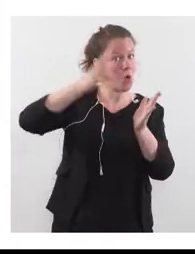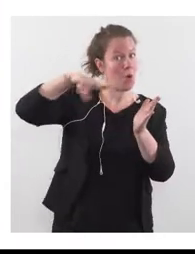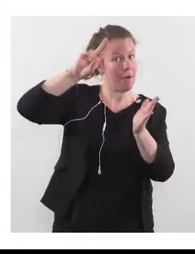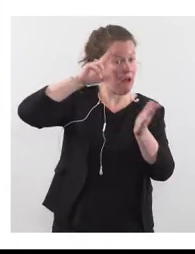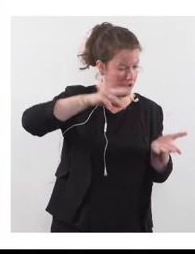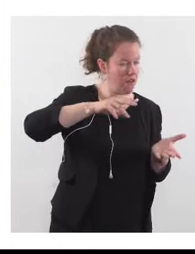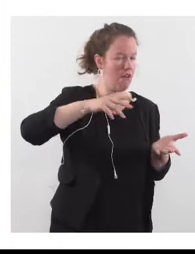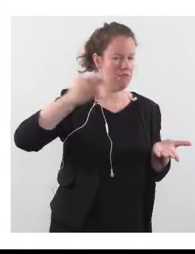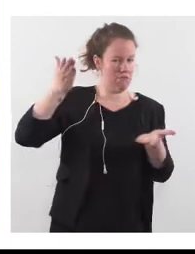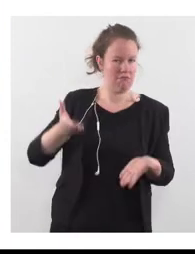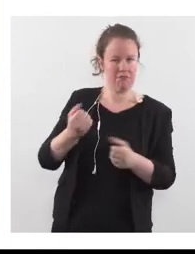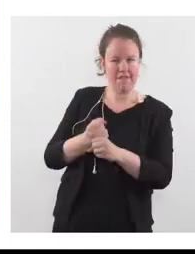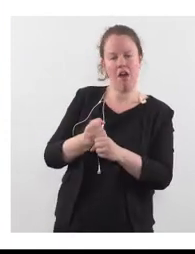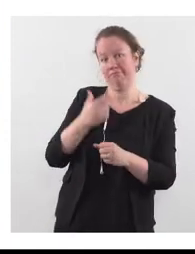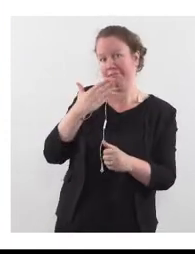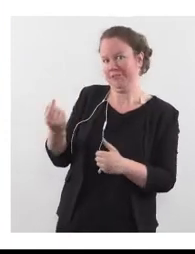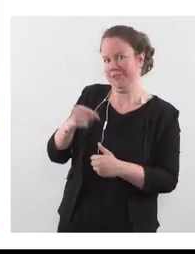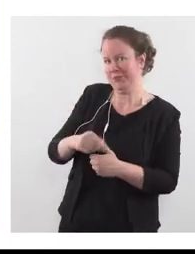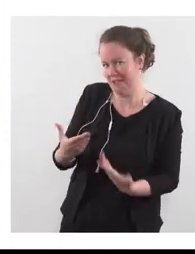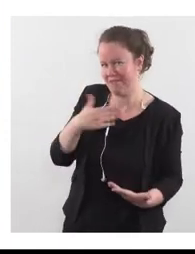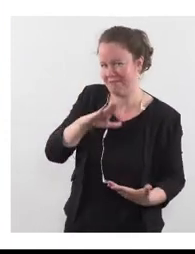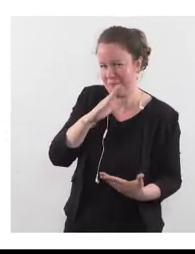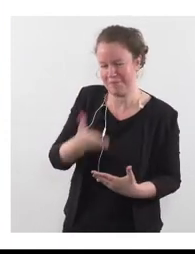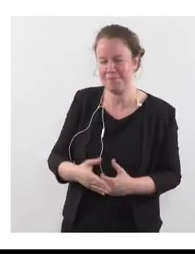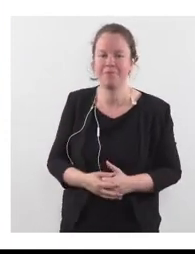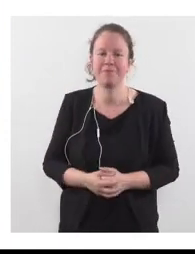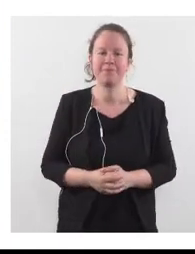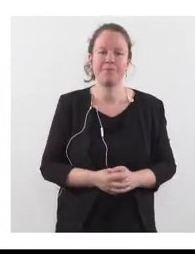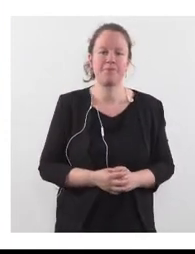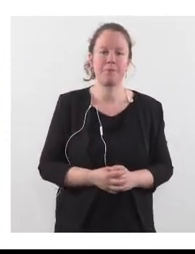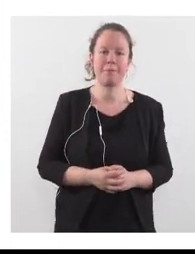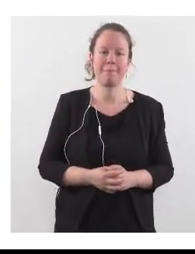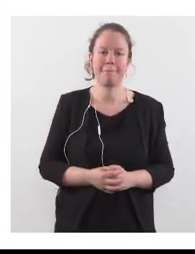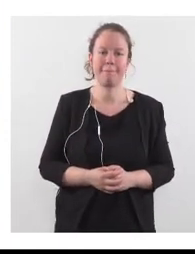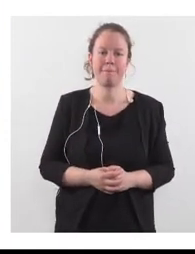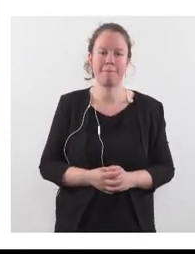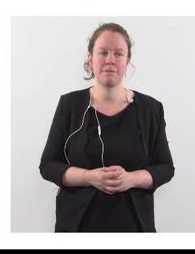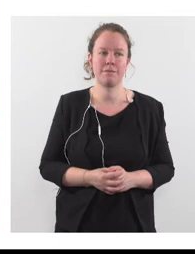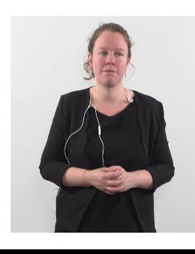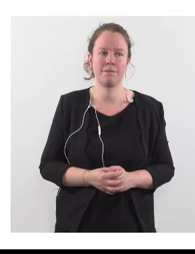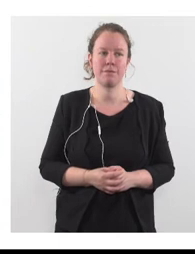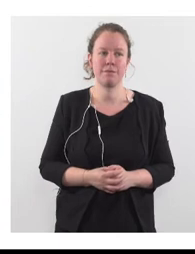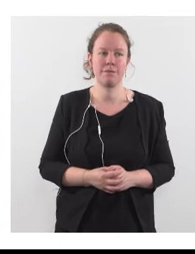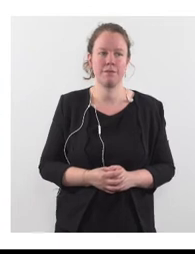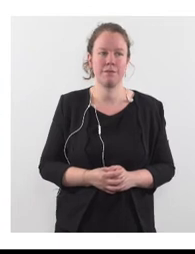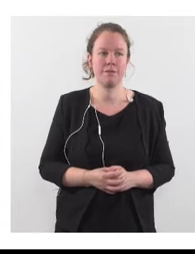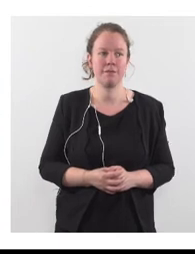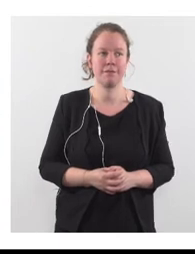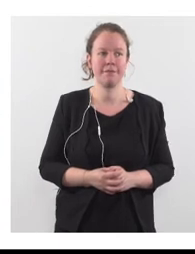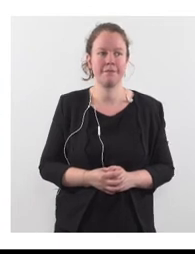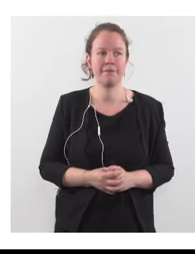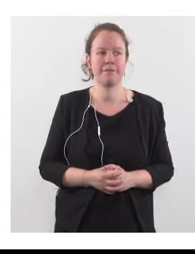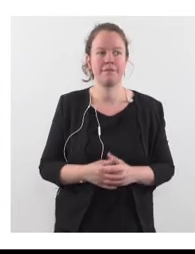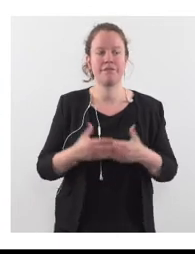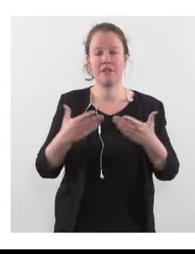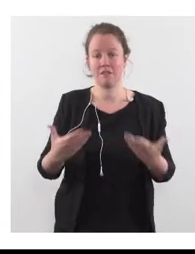première session vise à faire état d'expérience de nos homologues qui ont porté en tant qu'amicus curiae